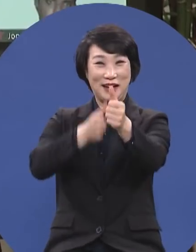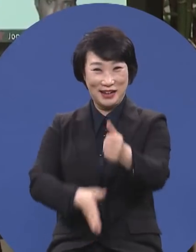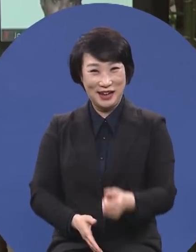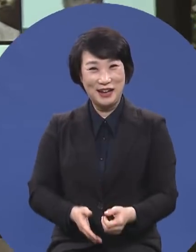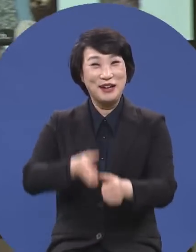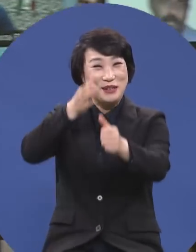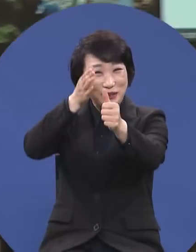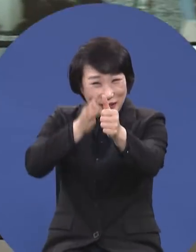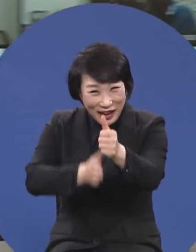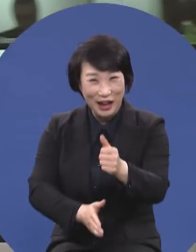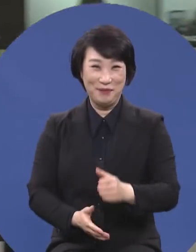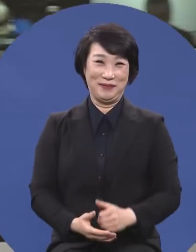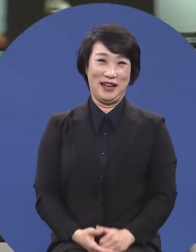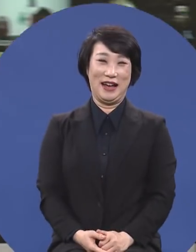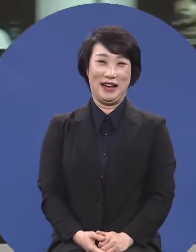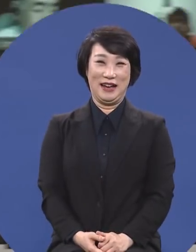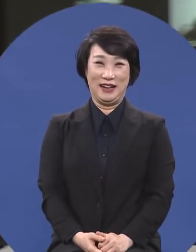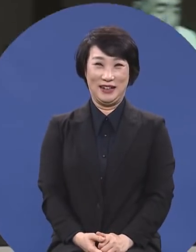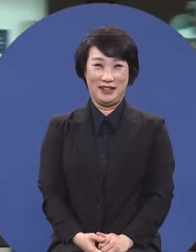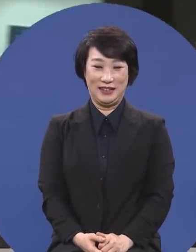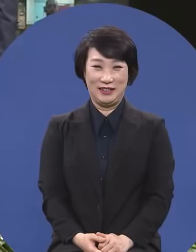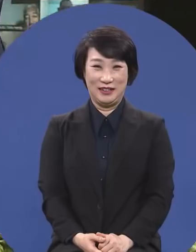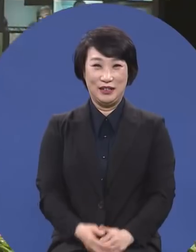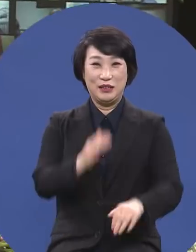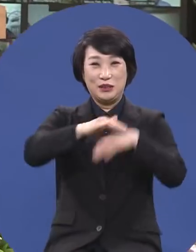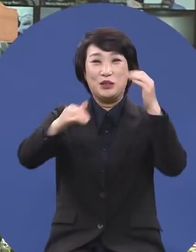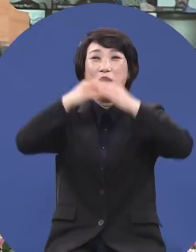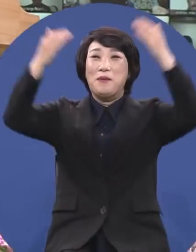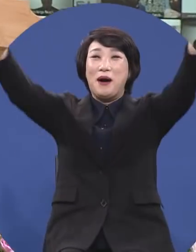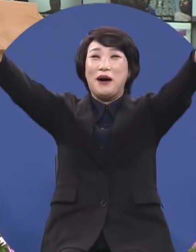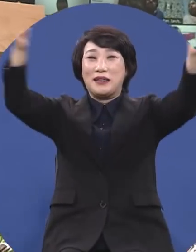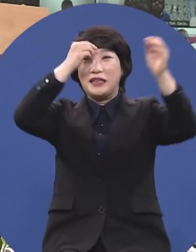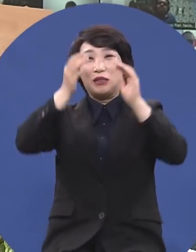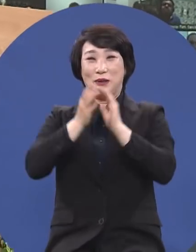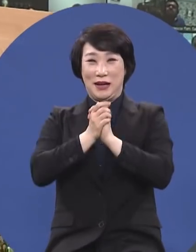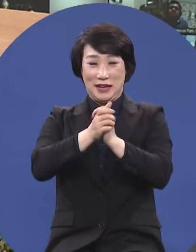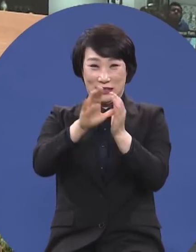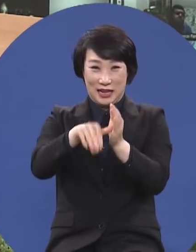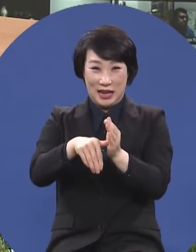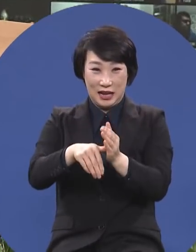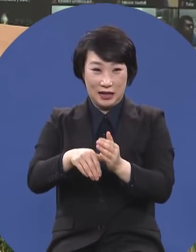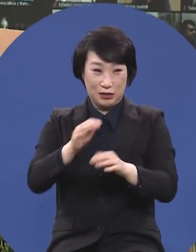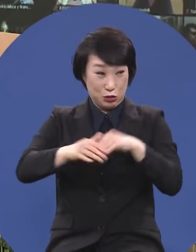축원합니다. 축원합니다. 두 손 번쩍 들고